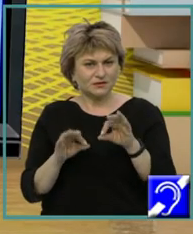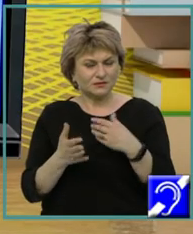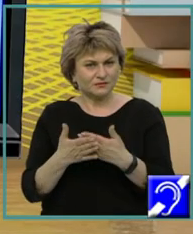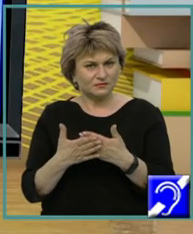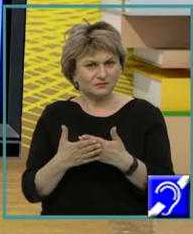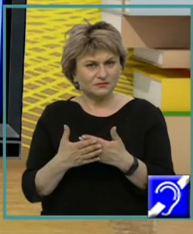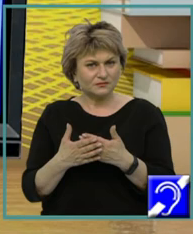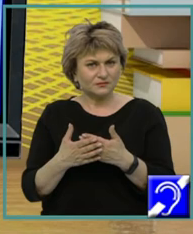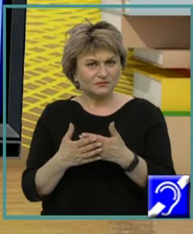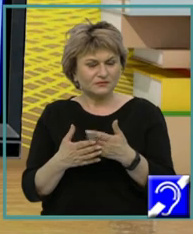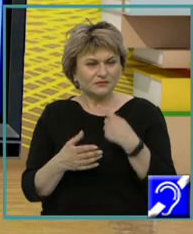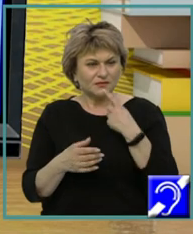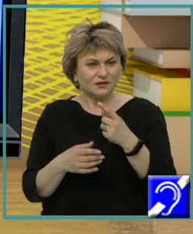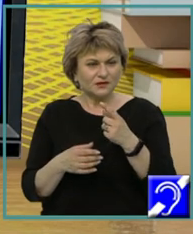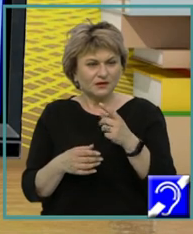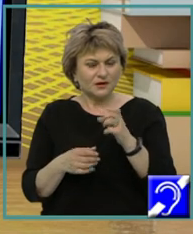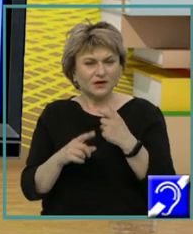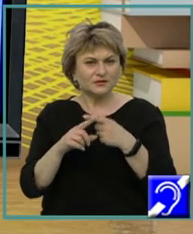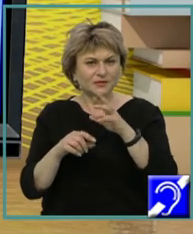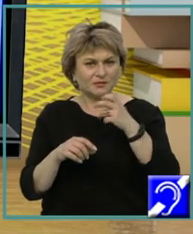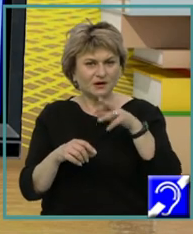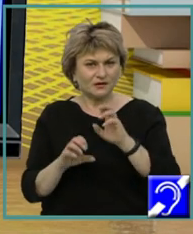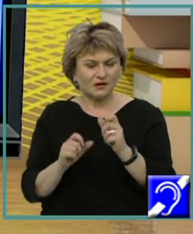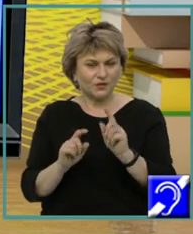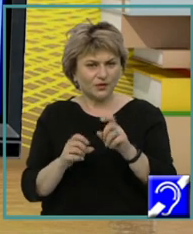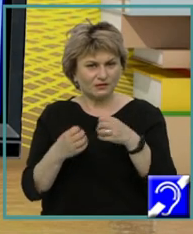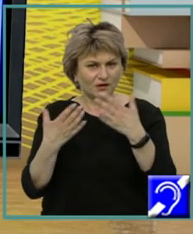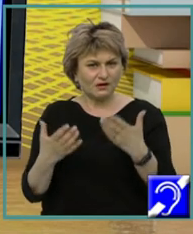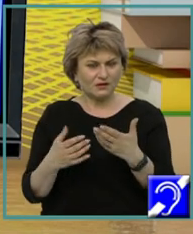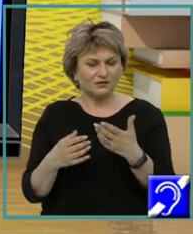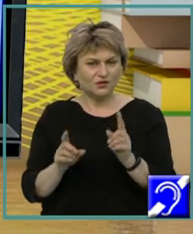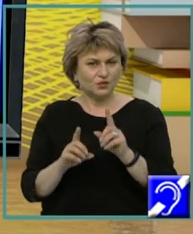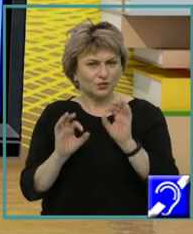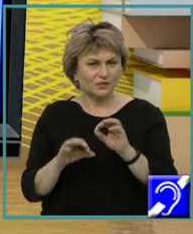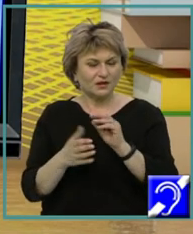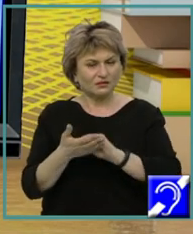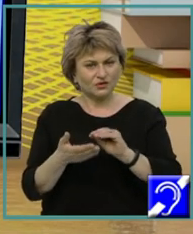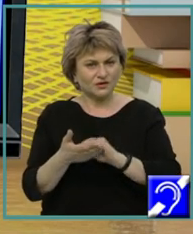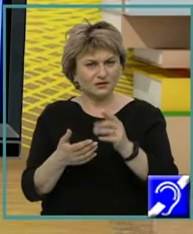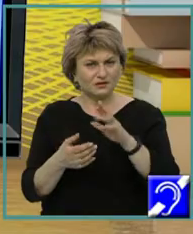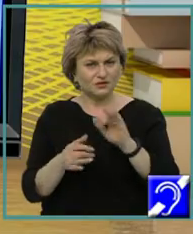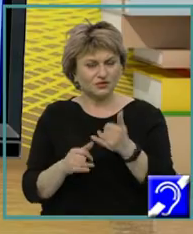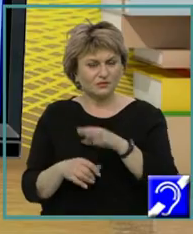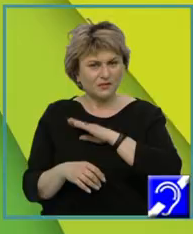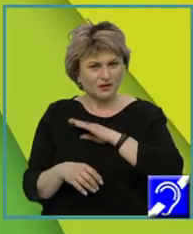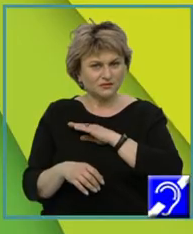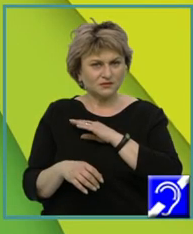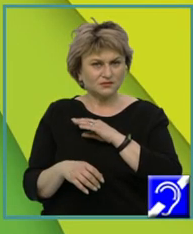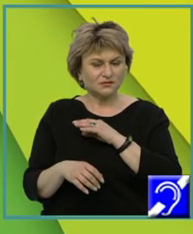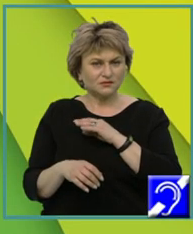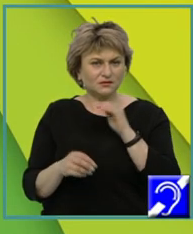stil anticalofil exprimarea lui concretă nu numai teoretică dar și practică în